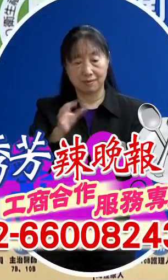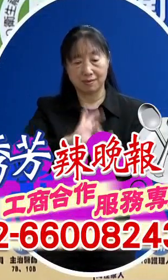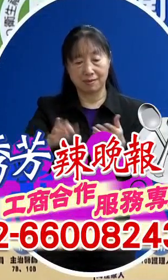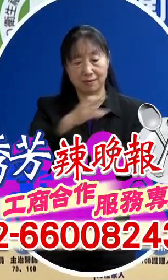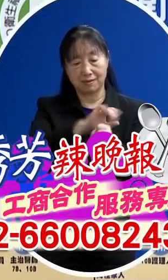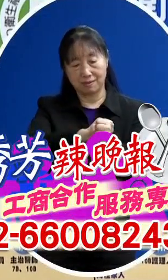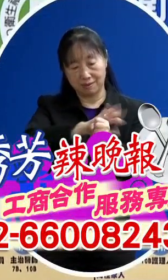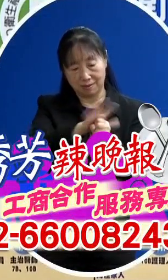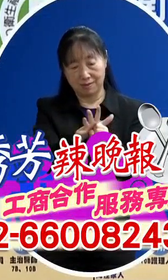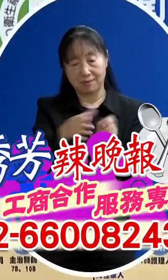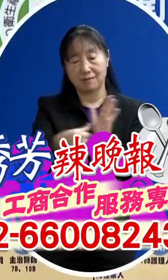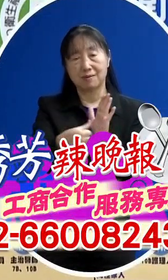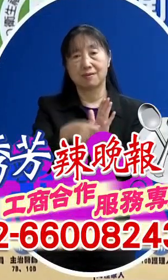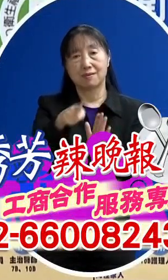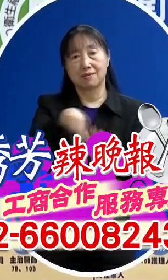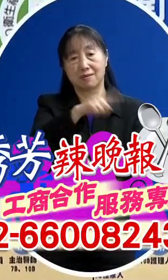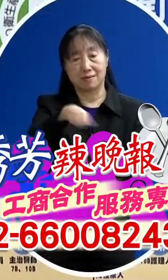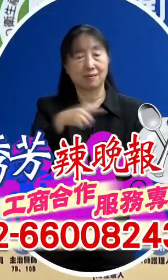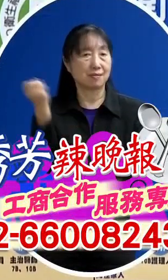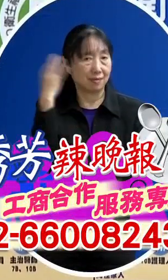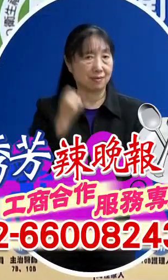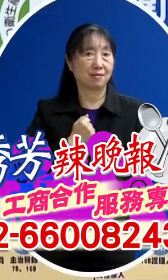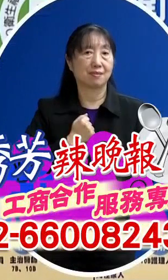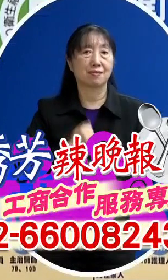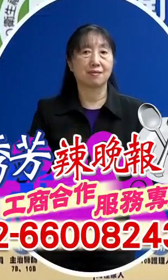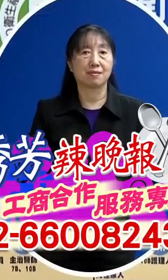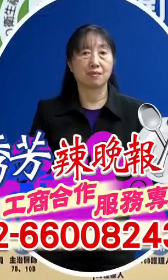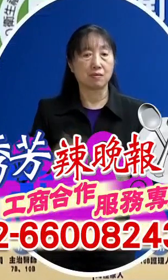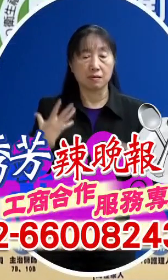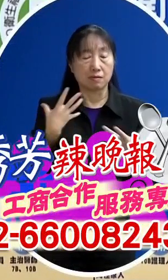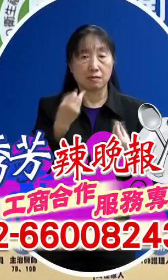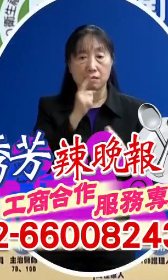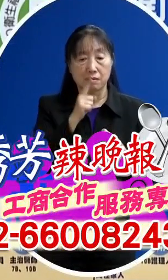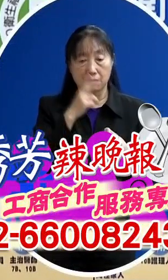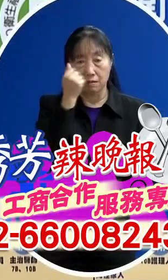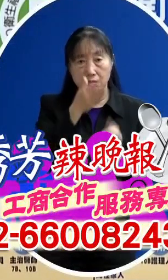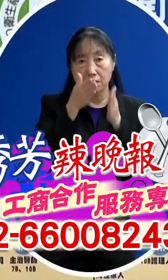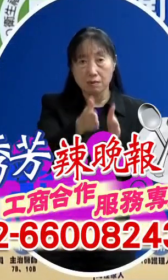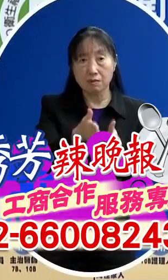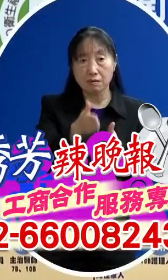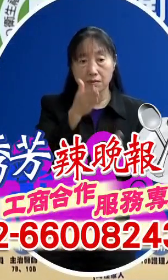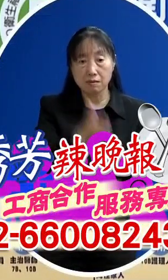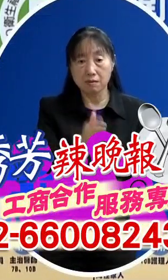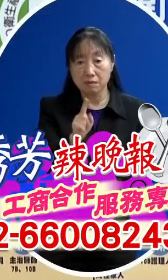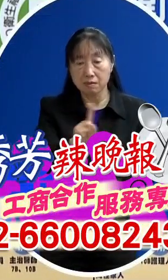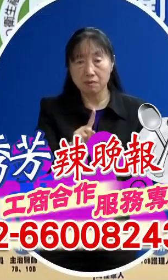文的这样的一个名称来称呼它。倒也没有说要禁用什么，只是让大